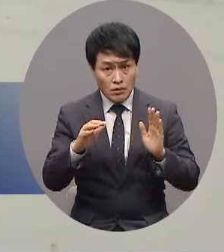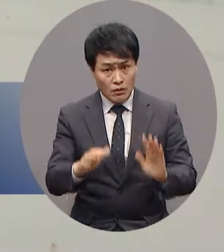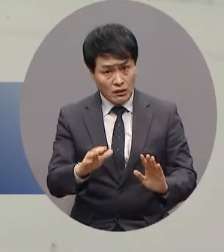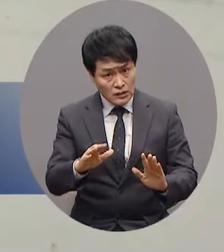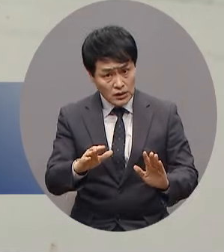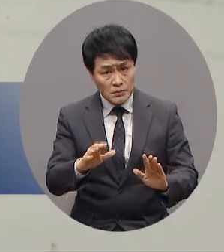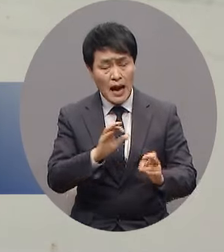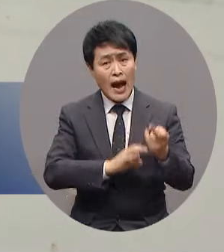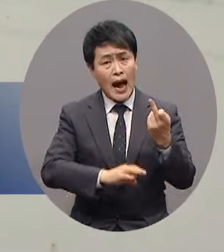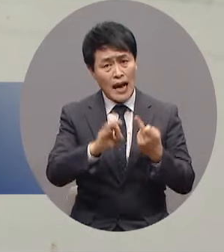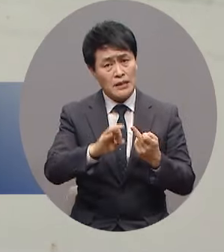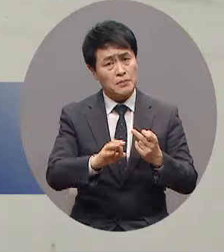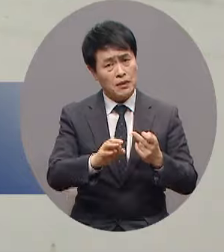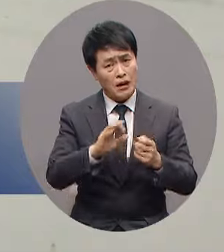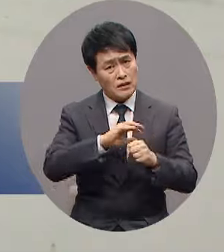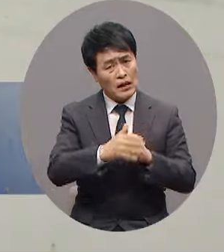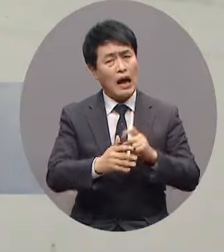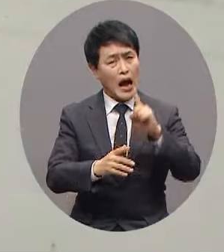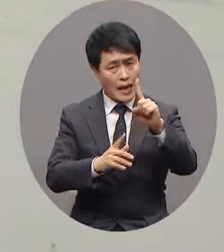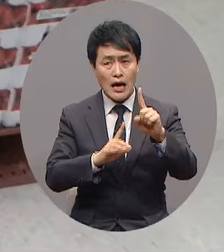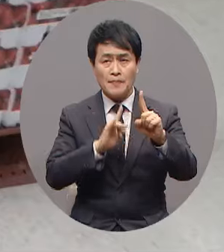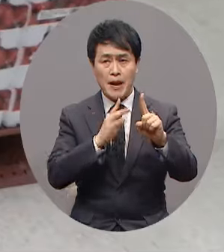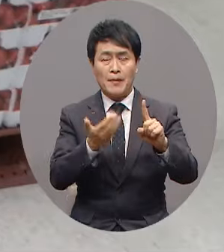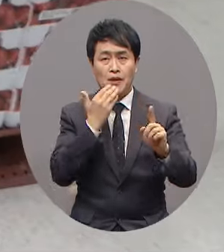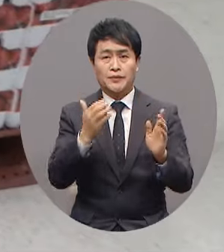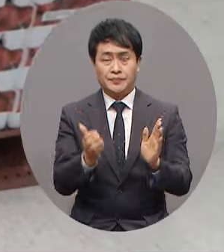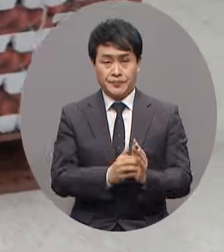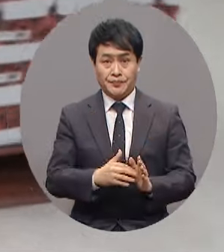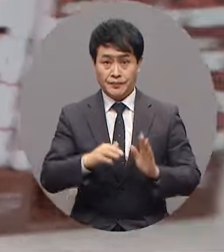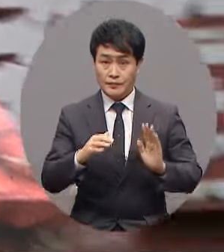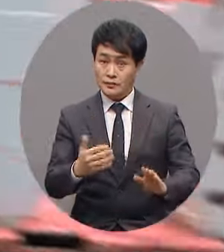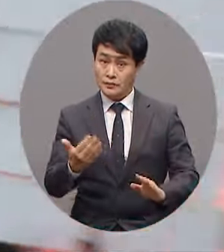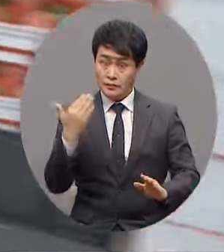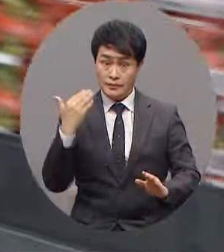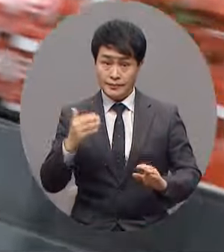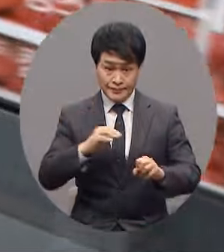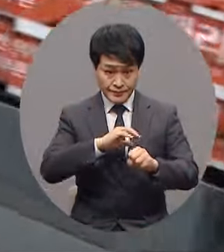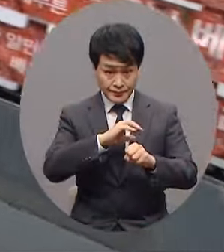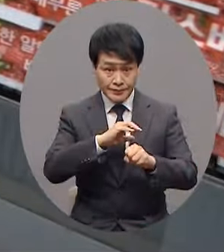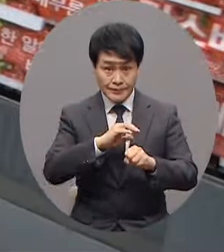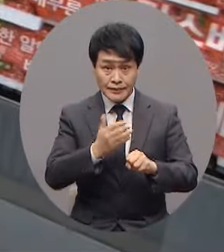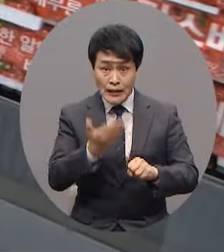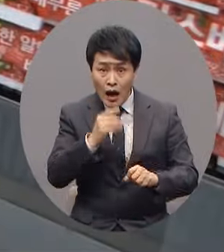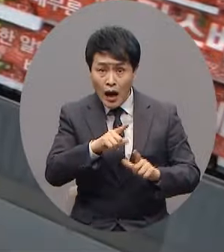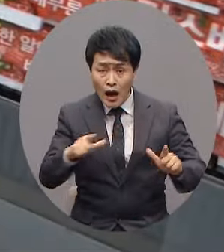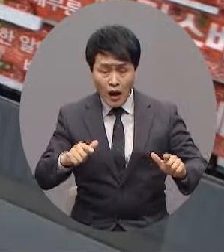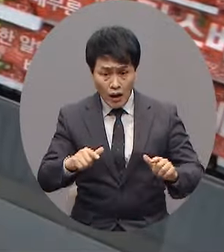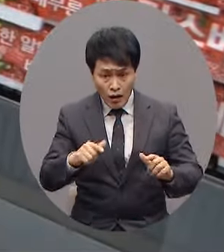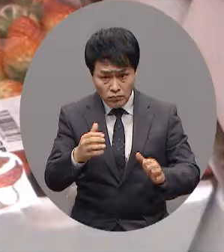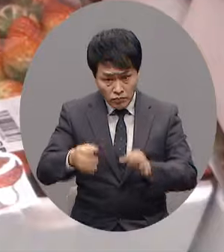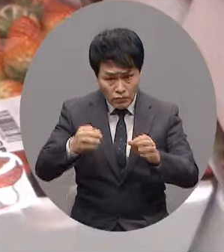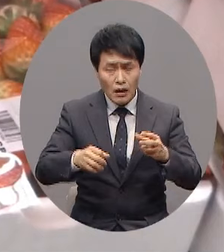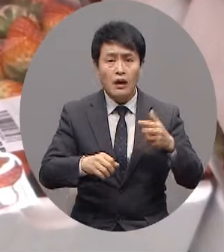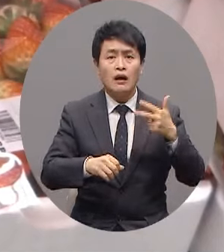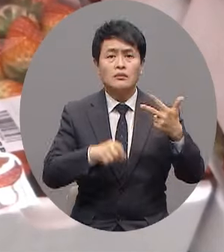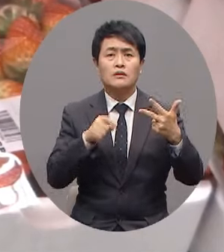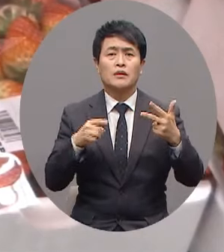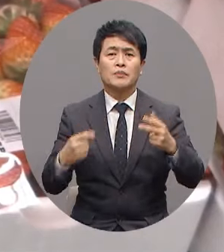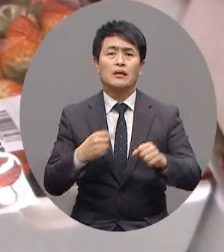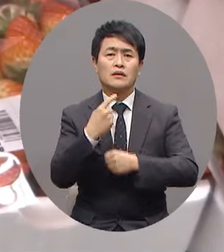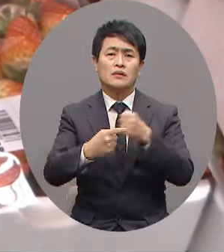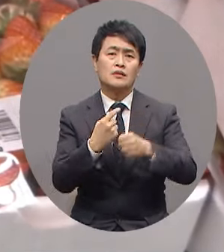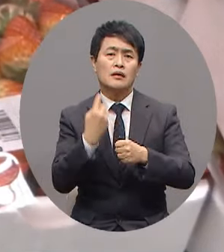아침에 하나 겨우 먹어요. 지난달 식료품 물가 상승률은 7.3%, 1년 4개월